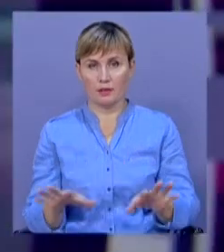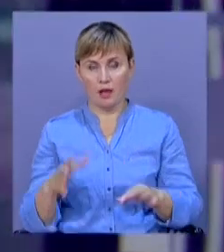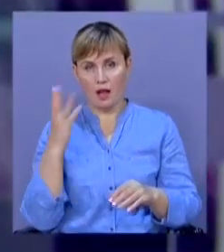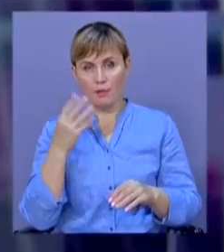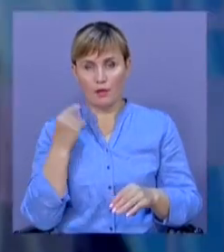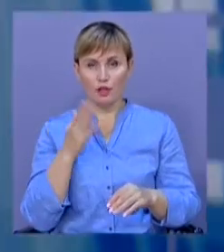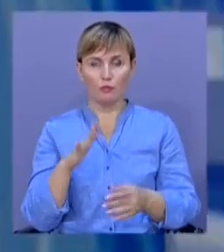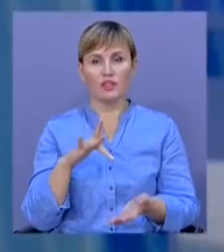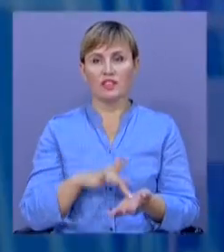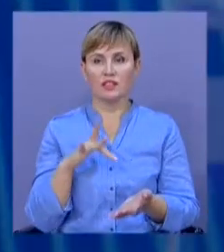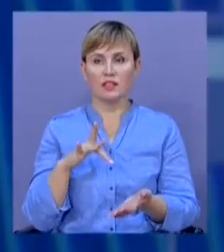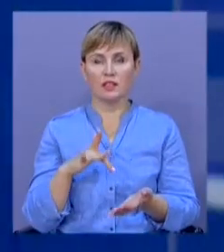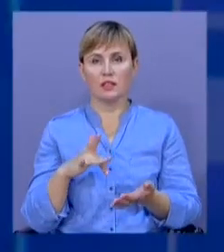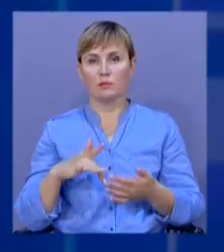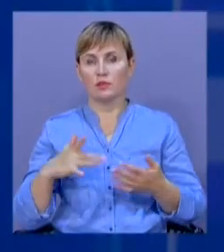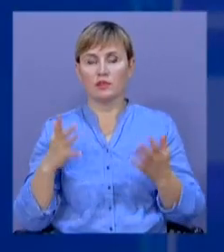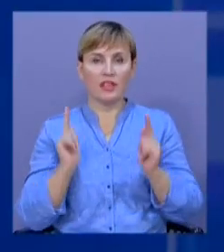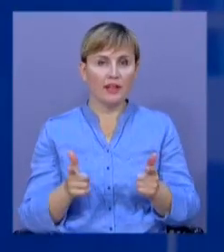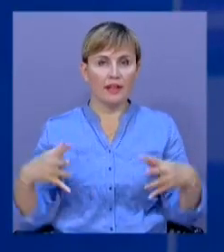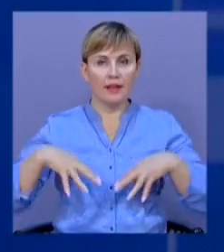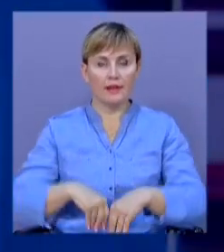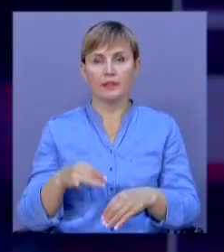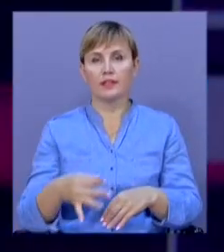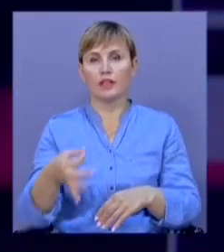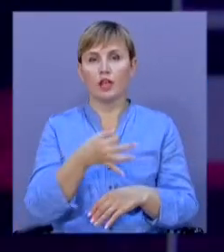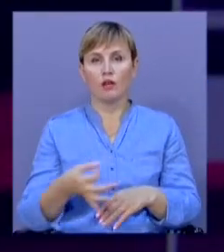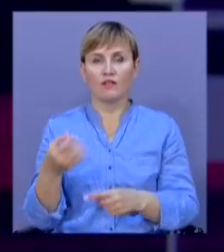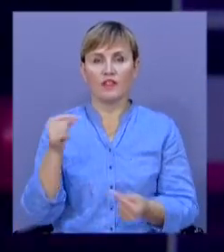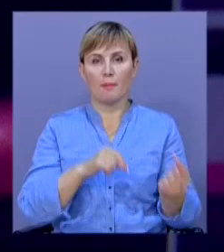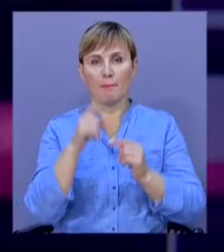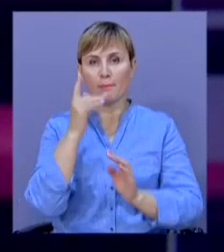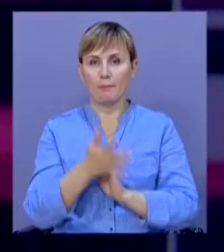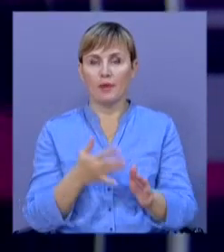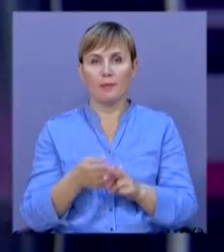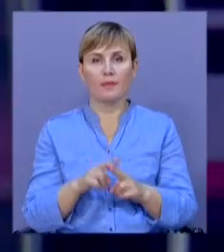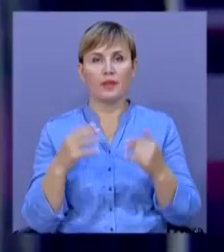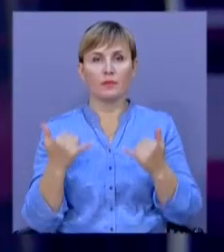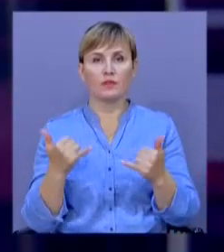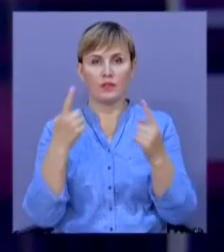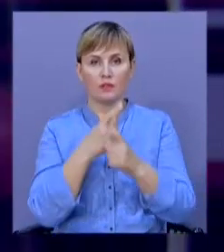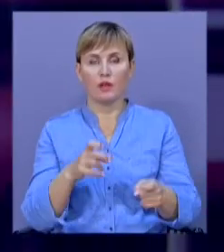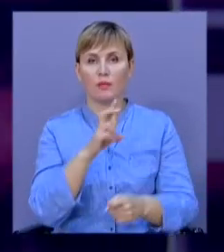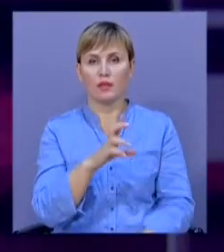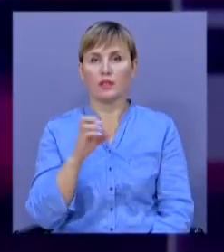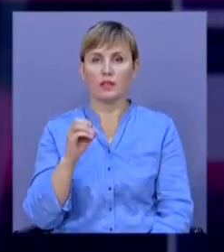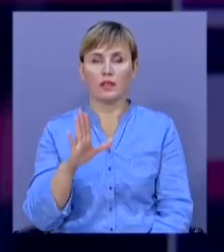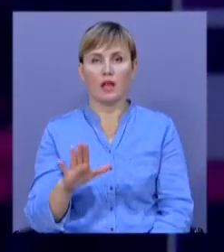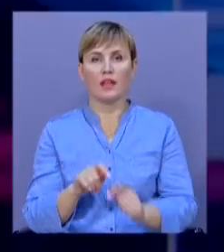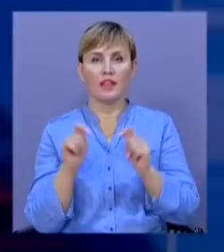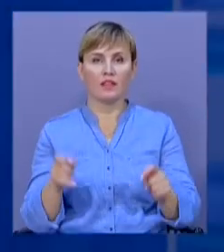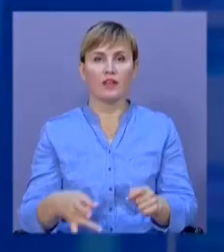Алматы станет центром межэтнического согласия и межрелигиозного взаимопонимания. Об этом сегодня заявил Бакытжан Сагынтаев,